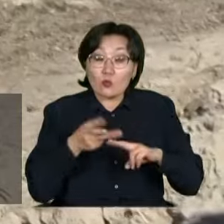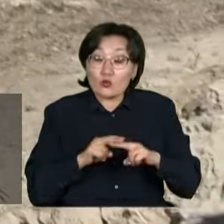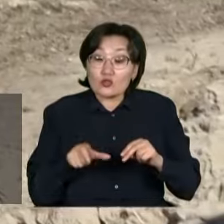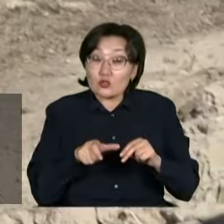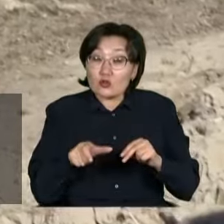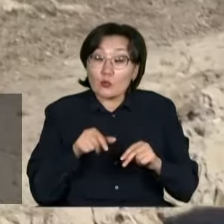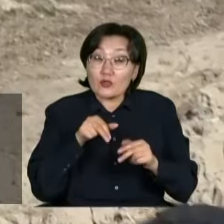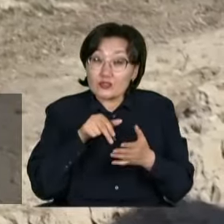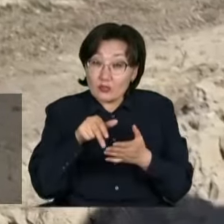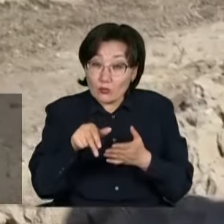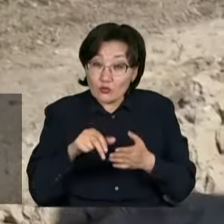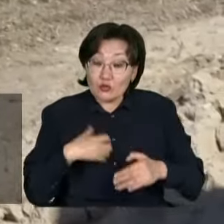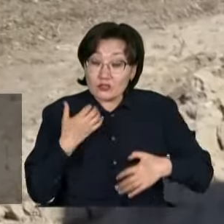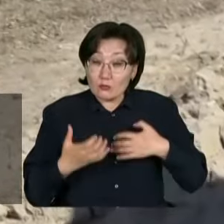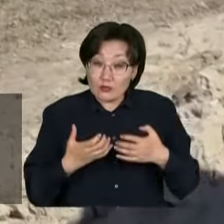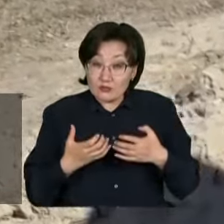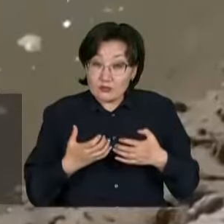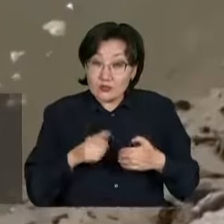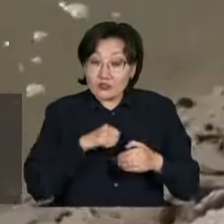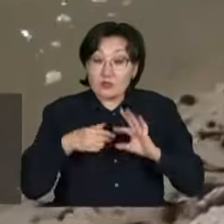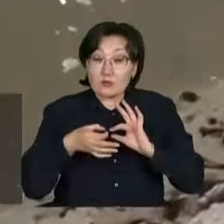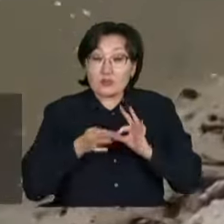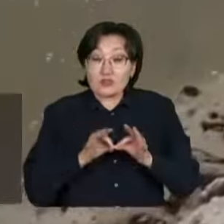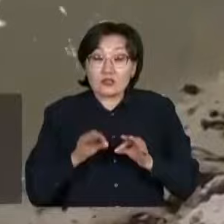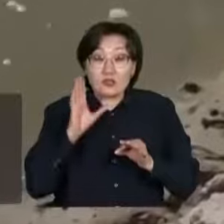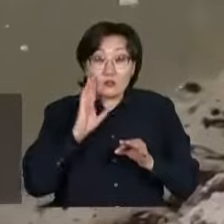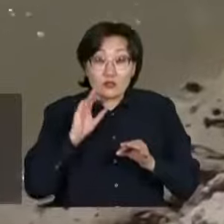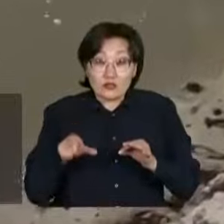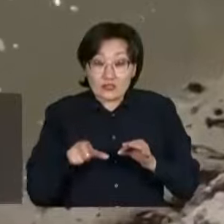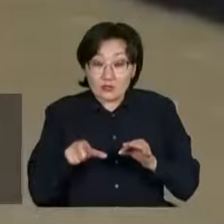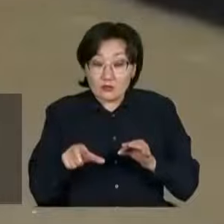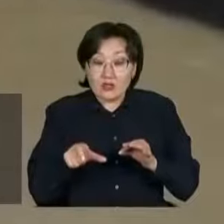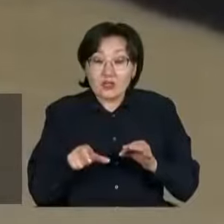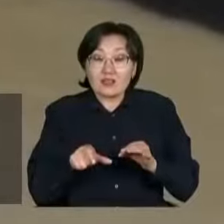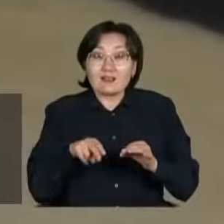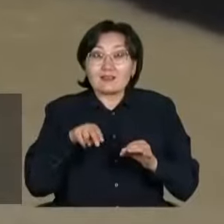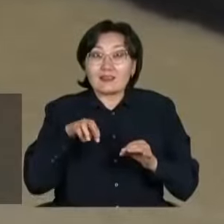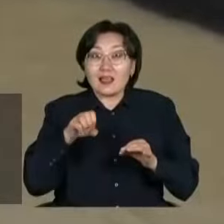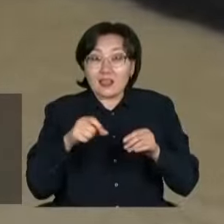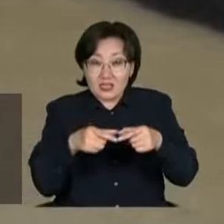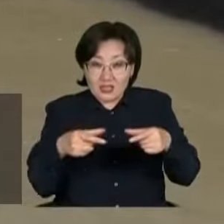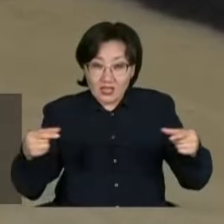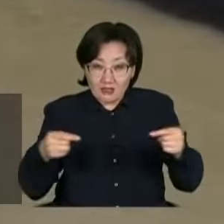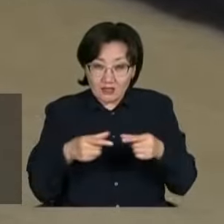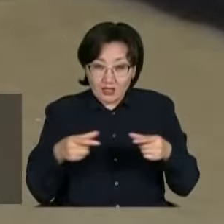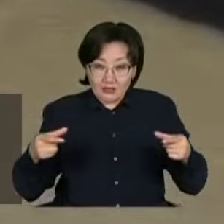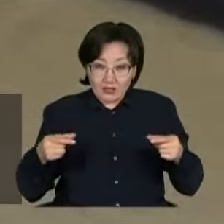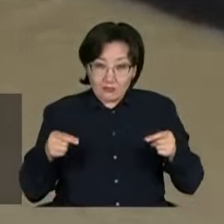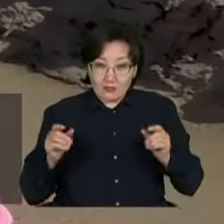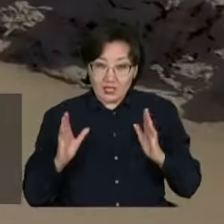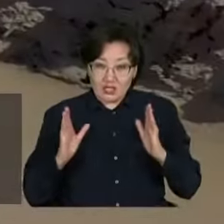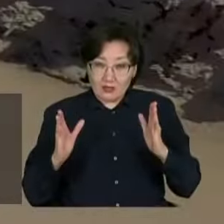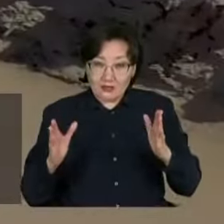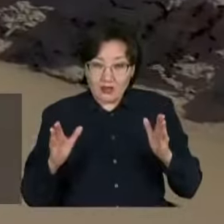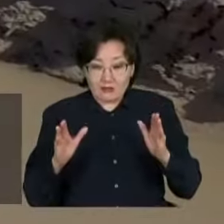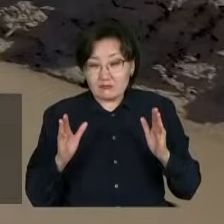өтеді. Қорқыныштысы да сол, ал ең қиыны арна бетіне қойыла салған тақтайлар тіпті қос қапталынан қоршалмаған.